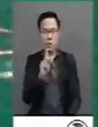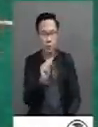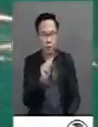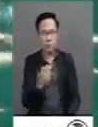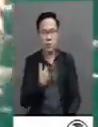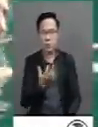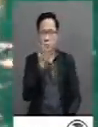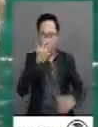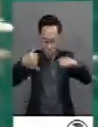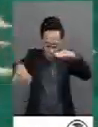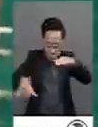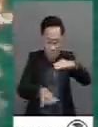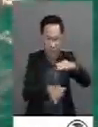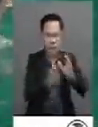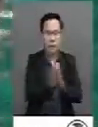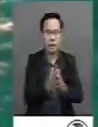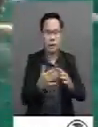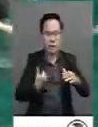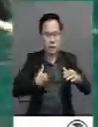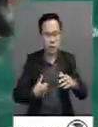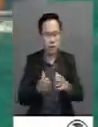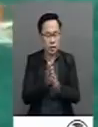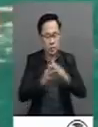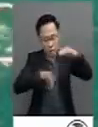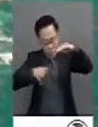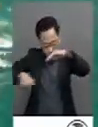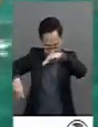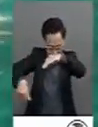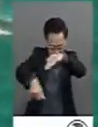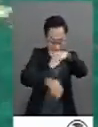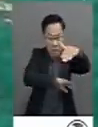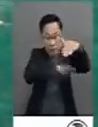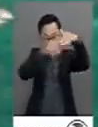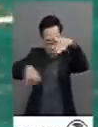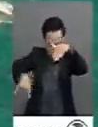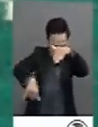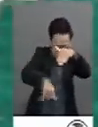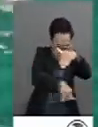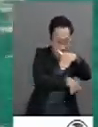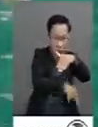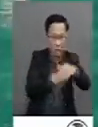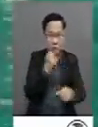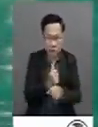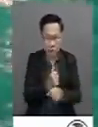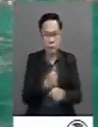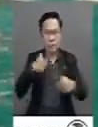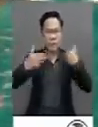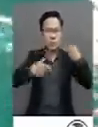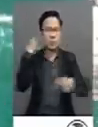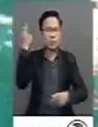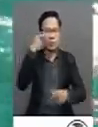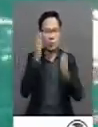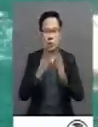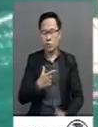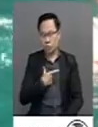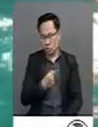ก็ใช้วิธีจับเชือกลอยตัวลอดเข้าปากถ้ำเพื่อไปชมความสวยงามภายในถ้ำนะคะกิจกรรมท่องเที่ยวแบบนี้คือยอดฮิตม